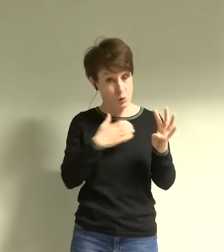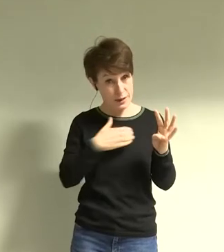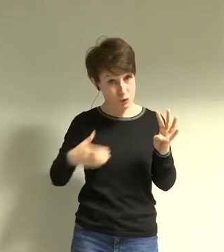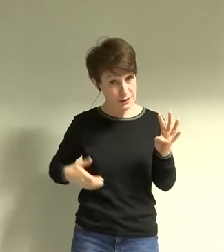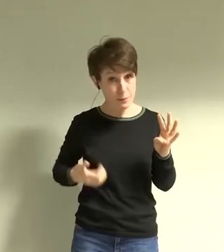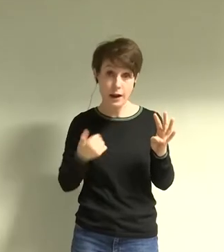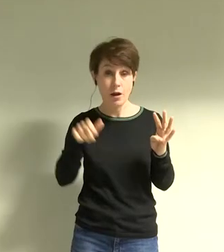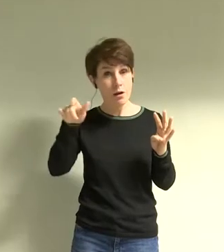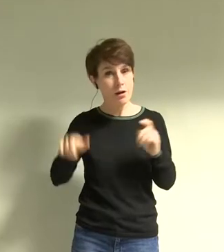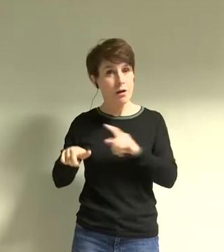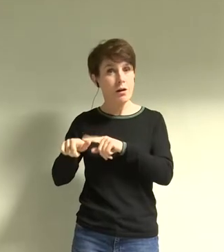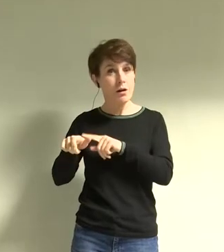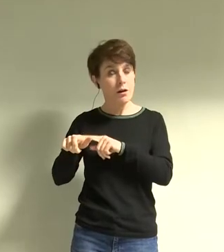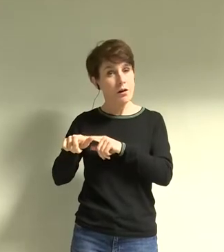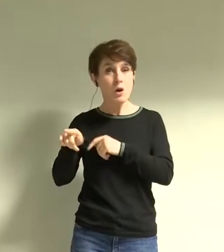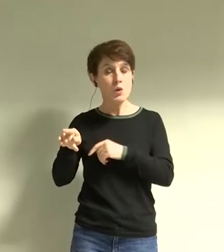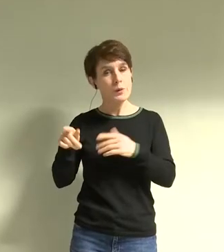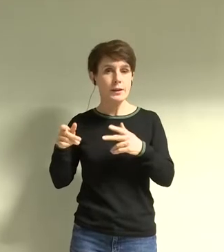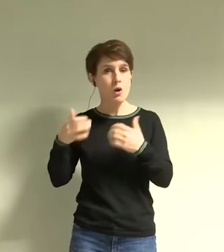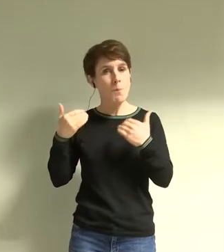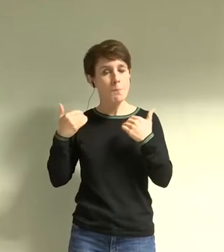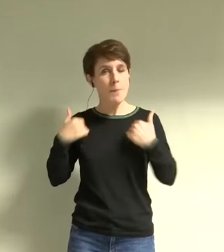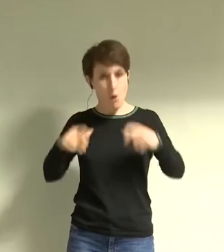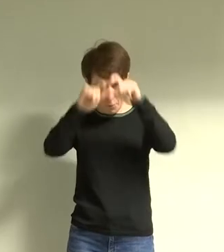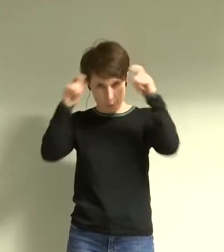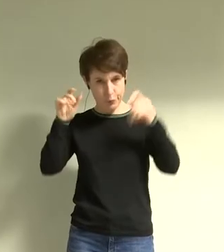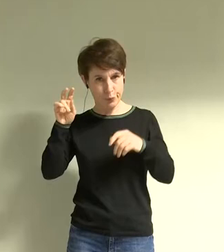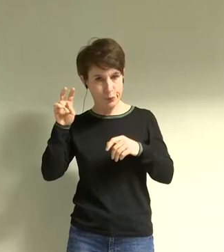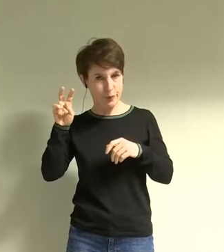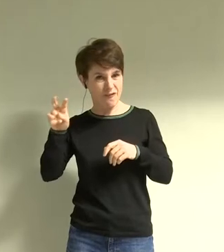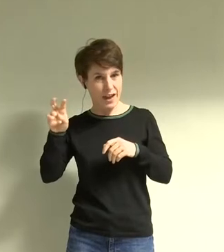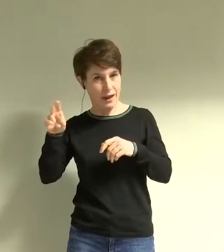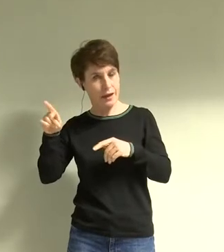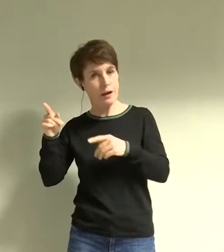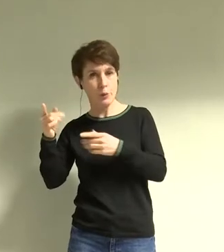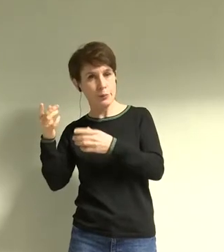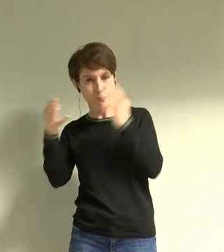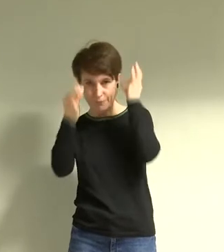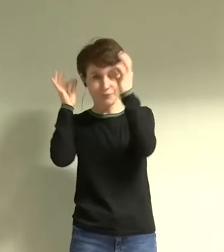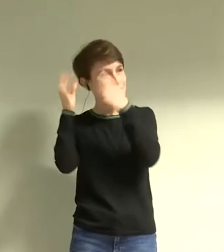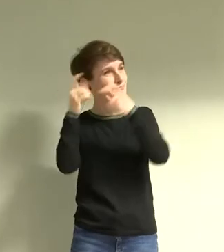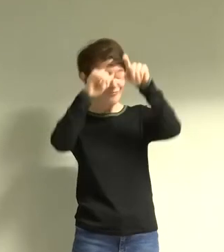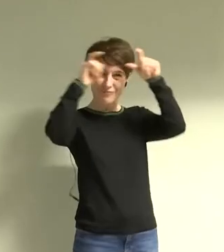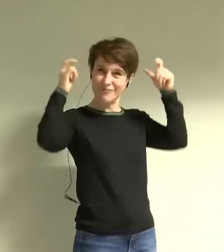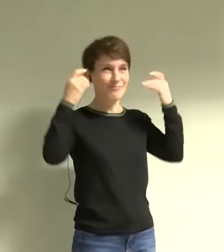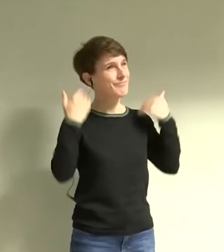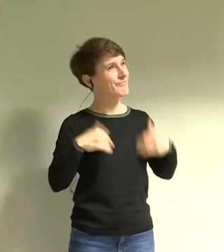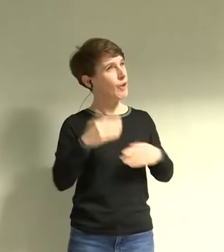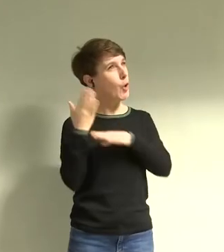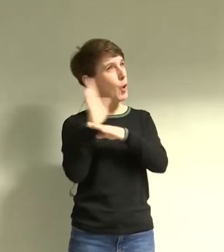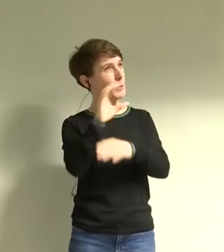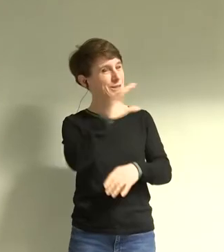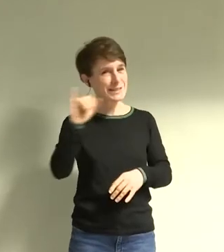de vos de vos membres de l'appareil vers venir porter la parole des citoyens et qui était censée